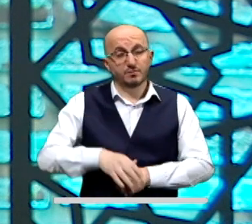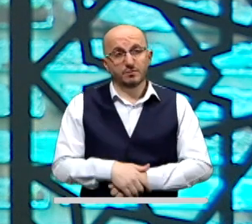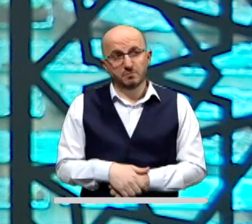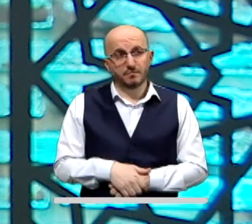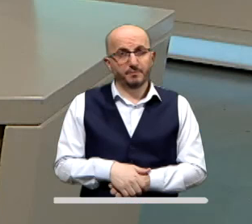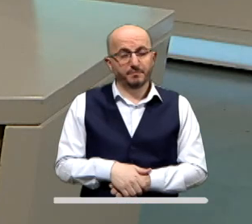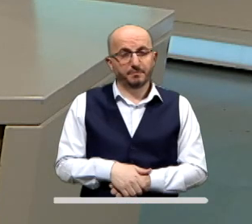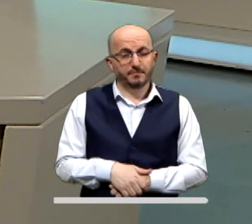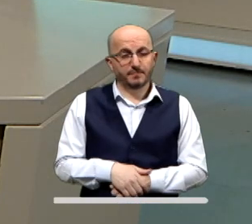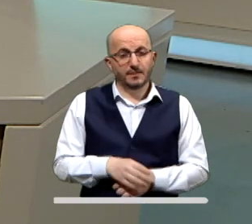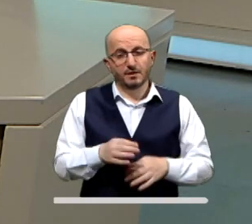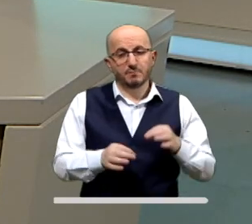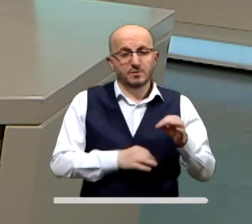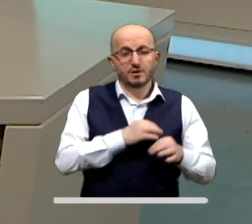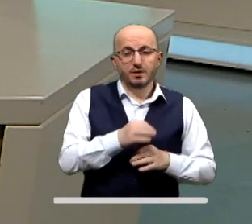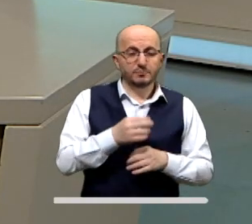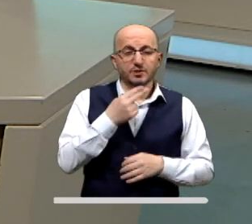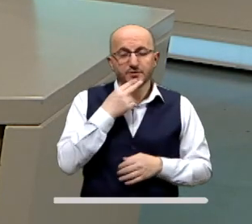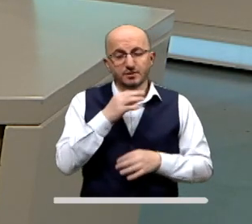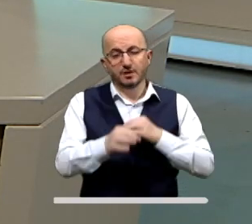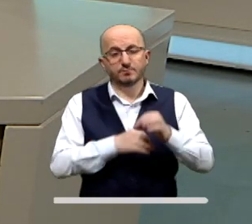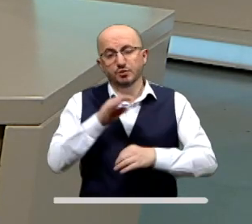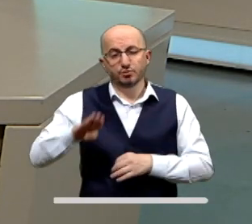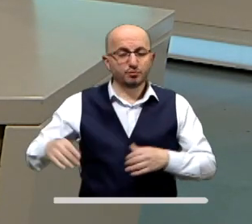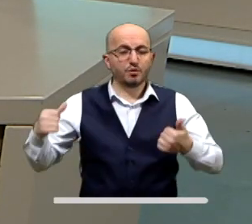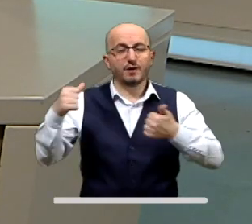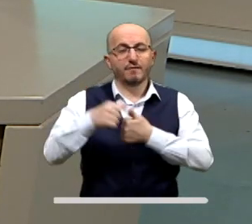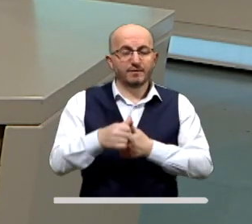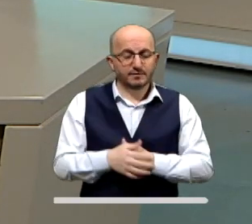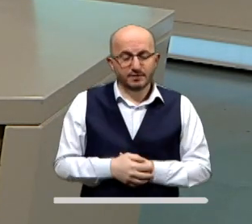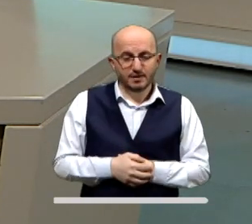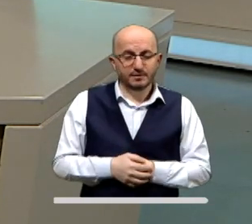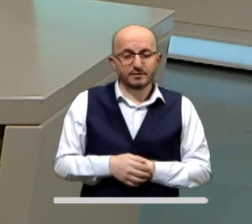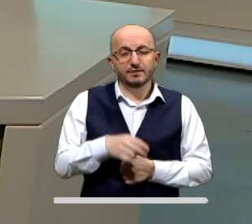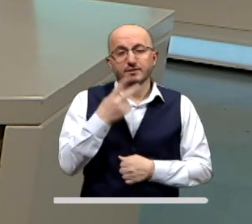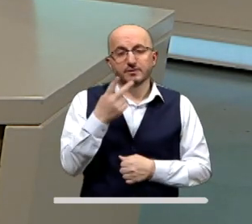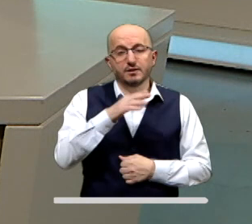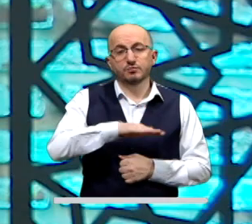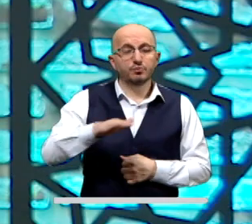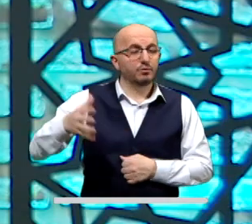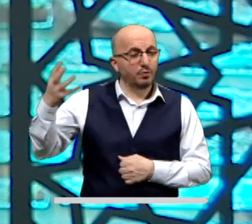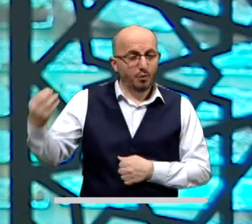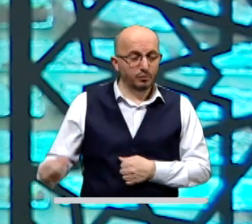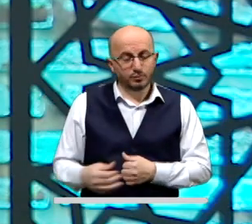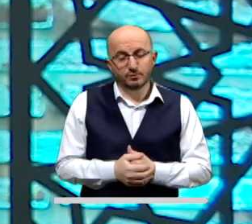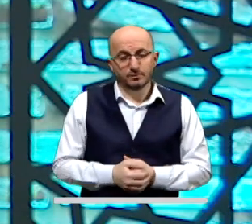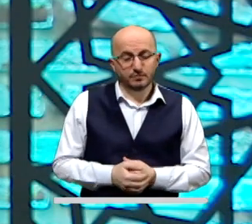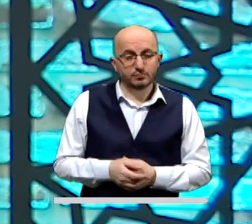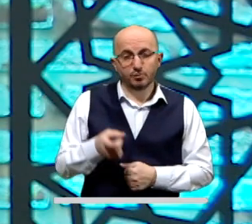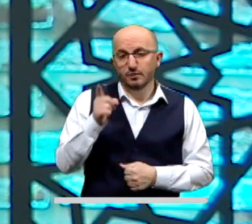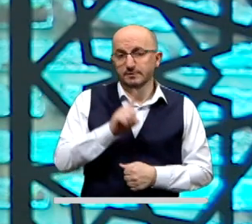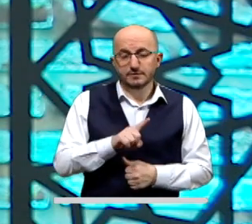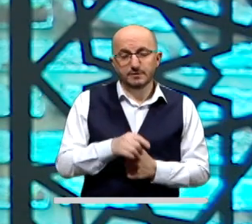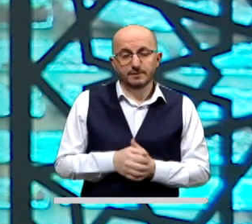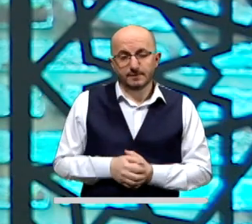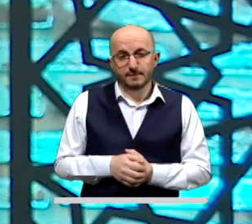bir amca kızıyla Amca çocuğu evlendirdiler onların iki tane çocukları oldu dolayısıyla